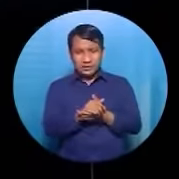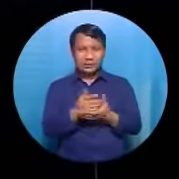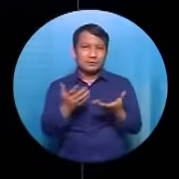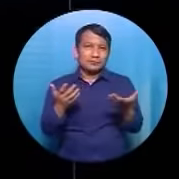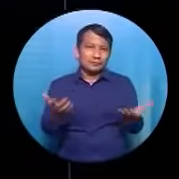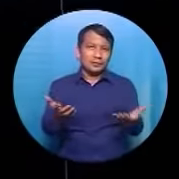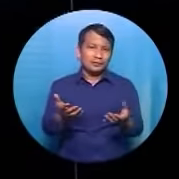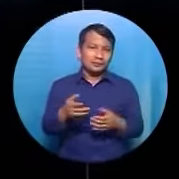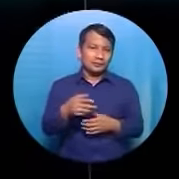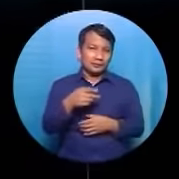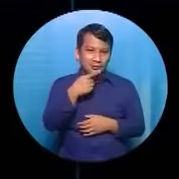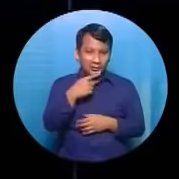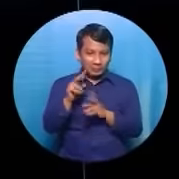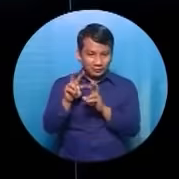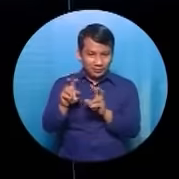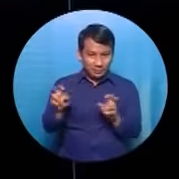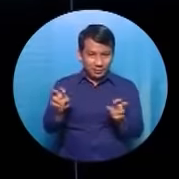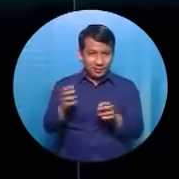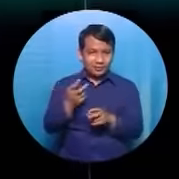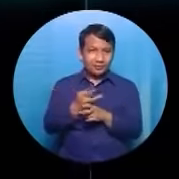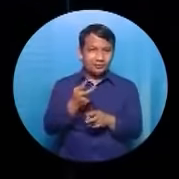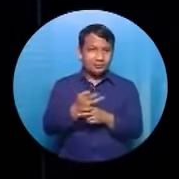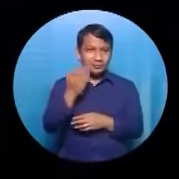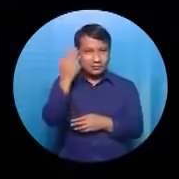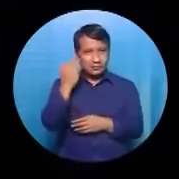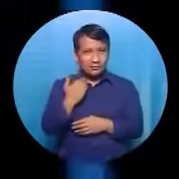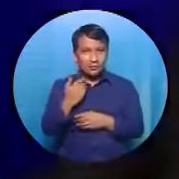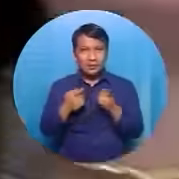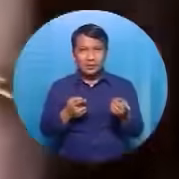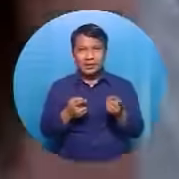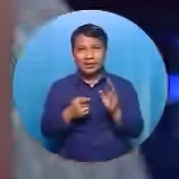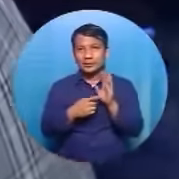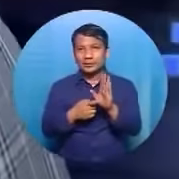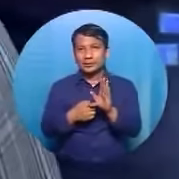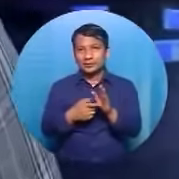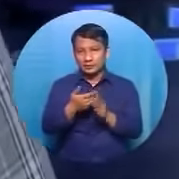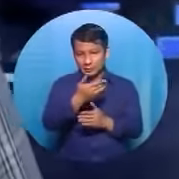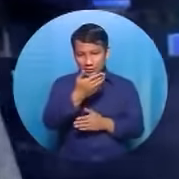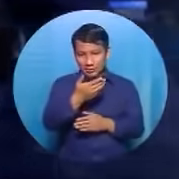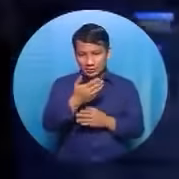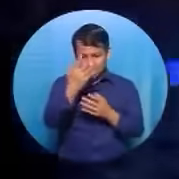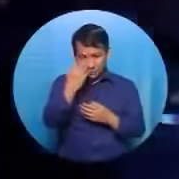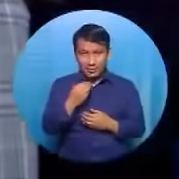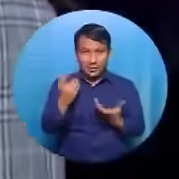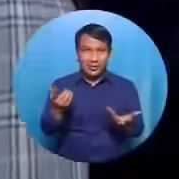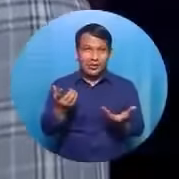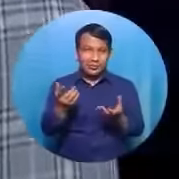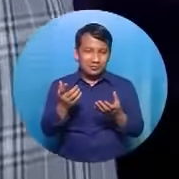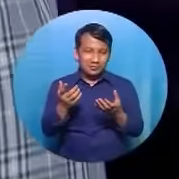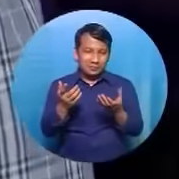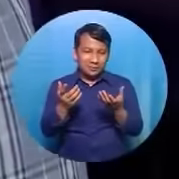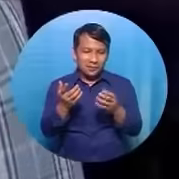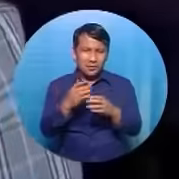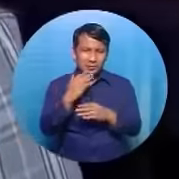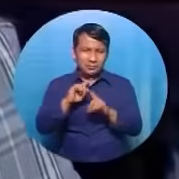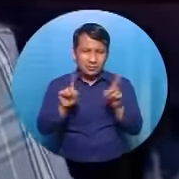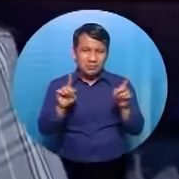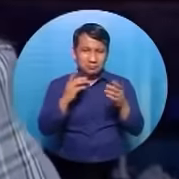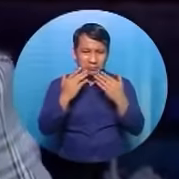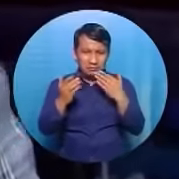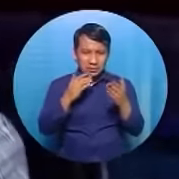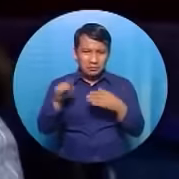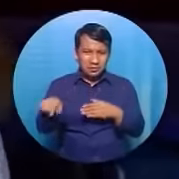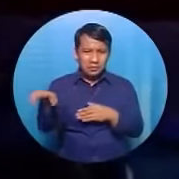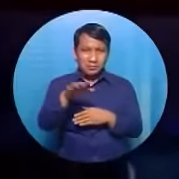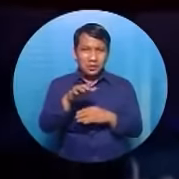Pwedeng private eye. Kawawa ang bantay, kulang ng chichirya, kaya nakatulog daw, Idol Raffy. Pero eto, nagpapasalamat yung ibang mga